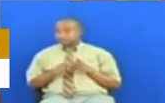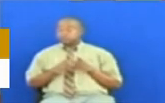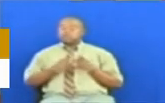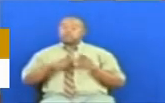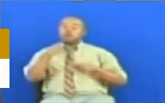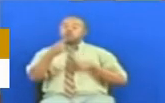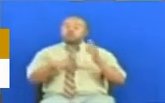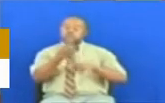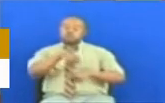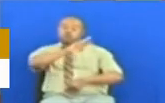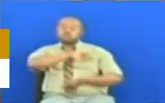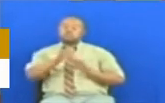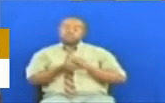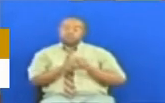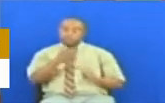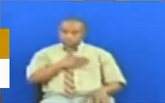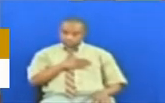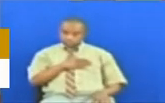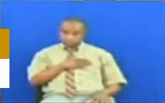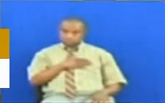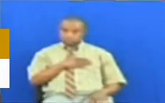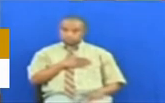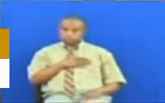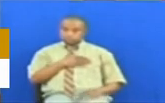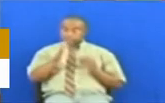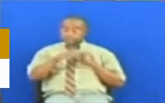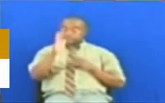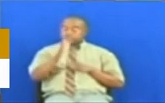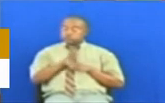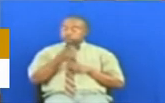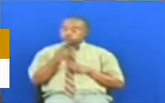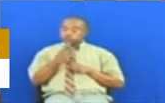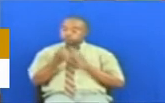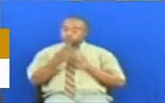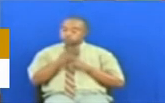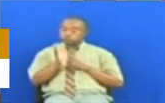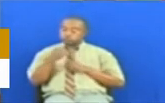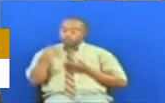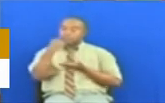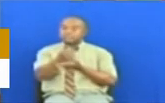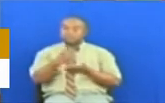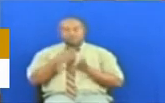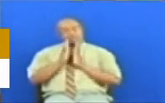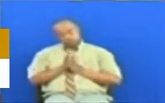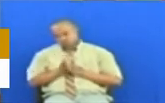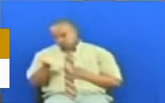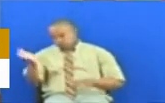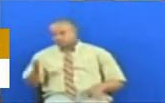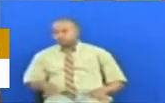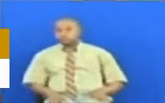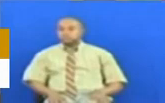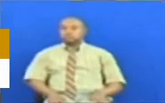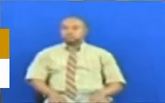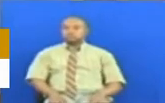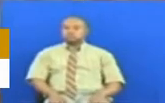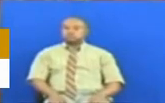wa rasilimali yetu, hasa pale tulipotaja juu ya uwekezaji. Mheshimiwa Spika, nakushukuru sana.